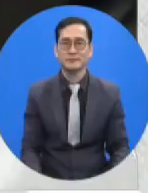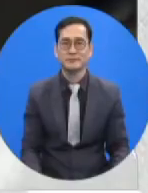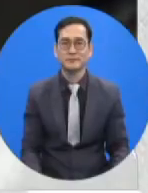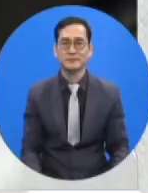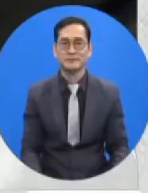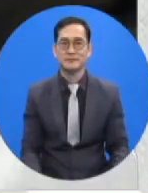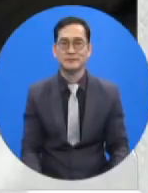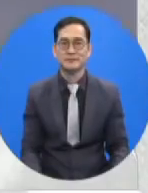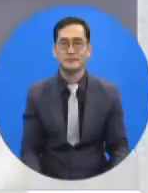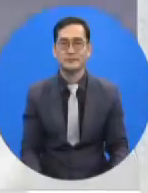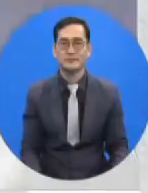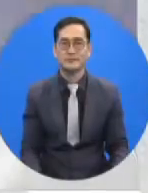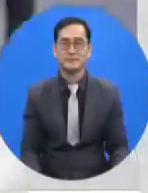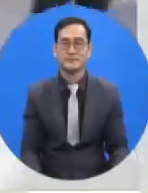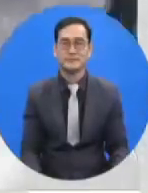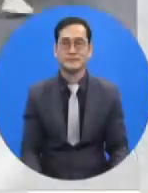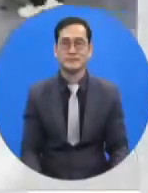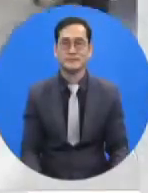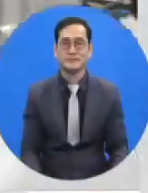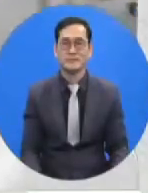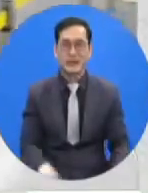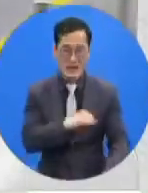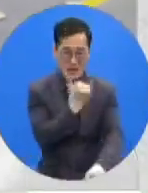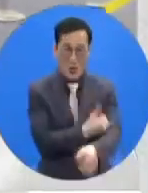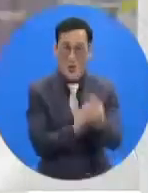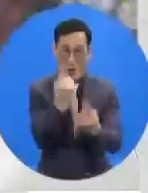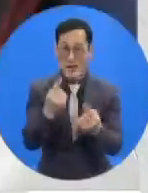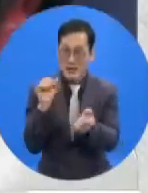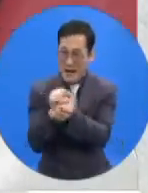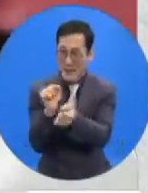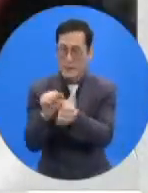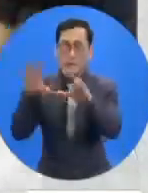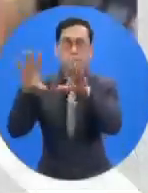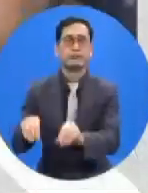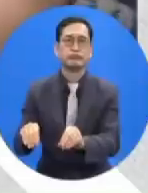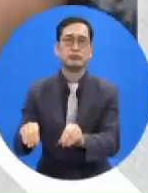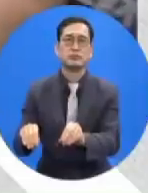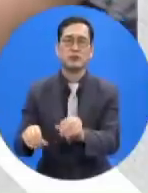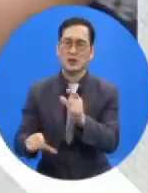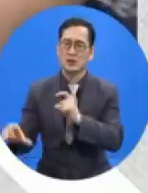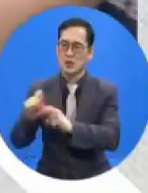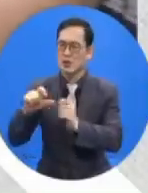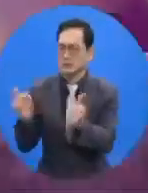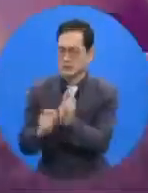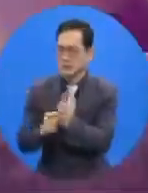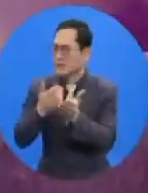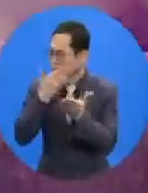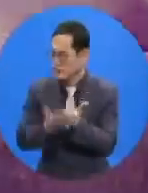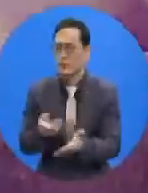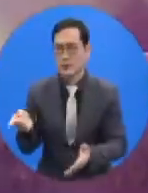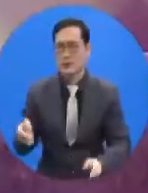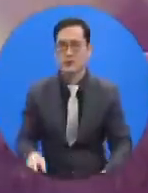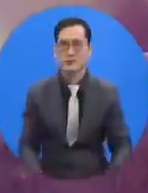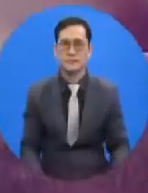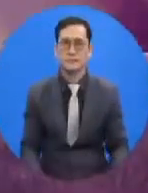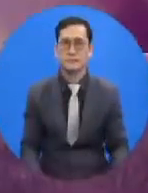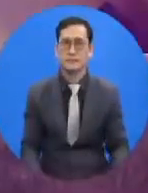현재는 감염병을 빨리 종식시키는 게 더 우선이다 이렇게 생각하고 있습니다. 청와대에 계시잖아요. 네. 그 밖에 나가지 말라고 한 말씀만